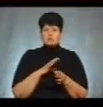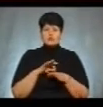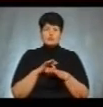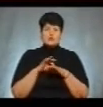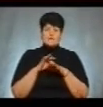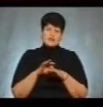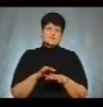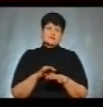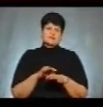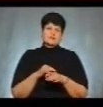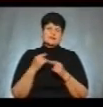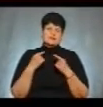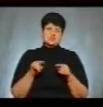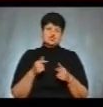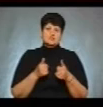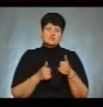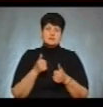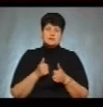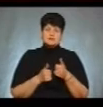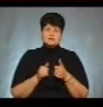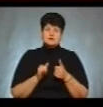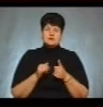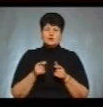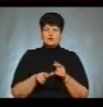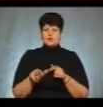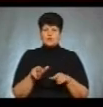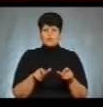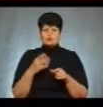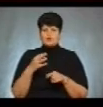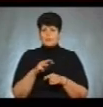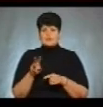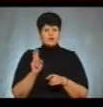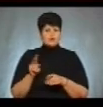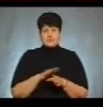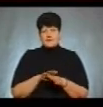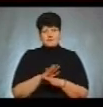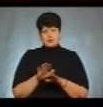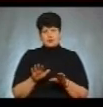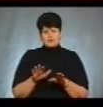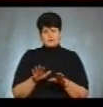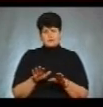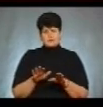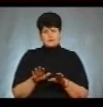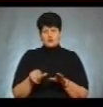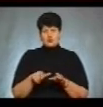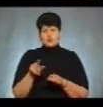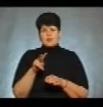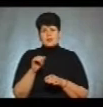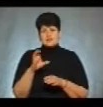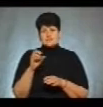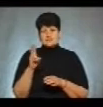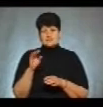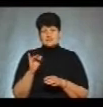проведений інший тендер і дорогу по 40 метрів ніхто не виконував. дорога на Ласківці була